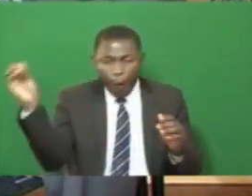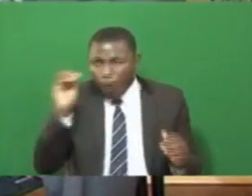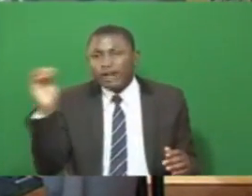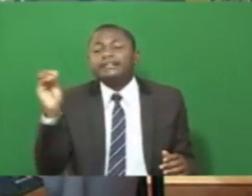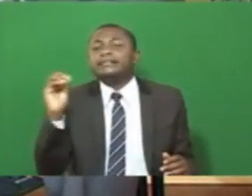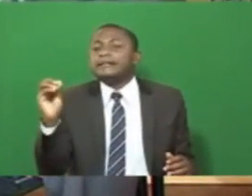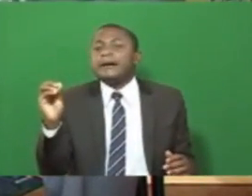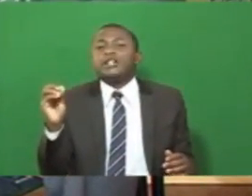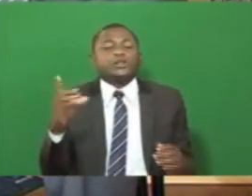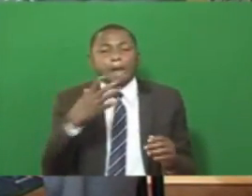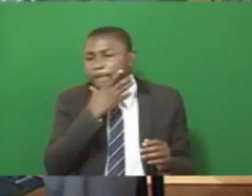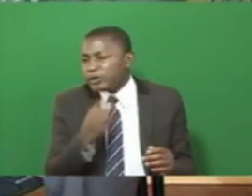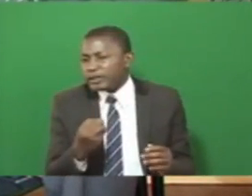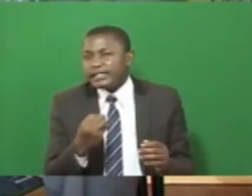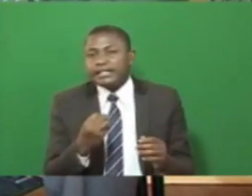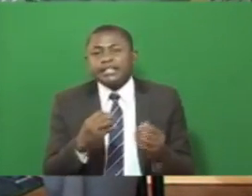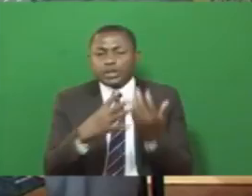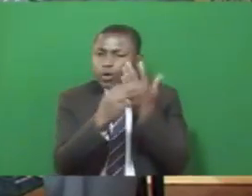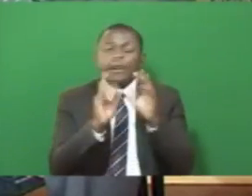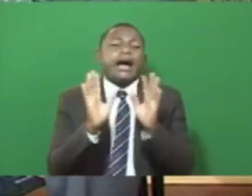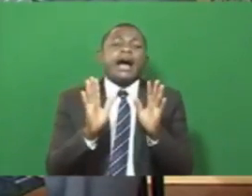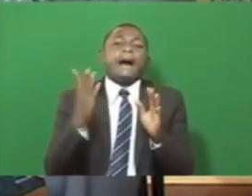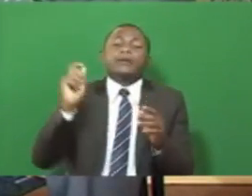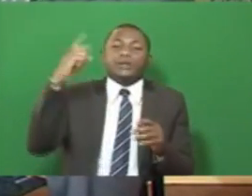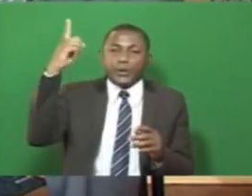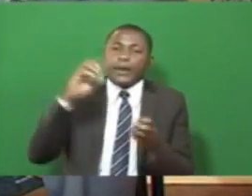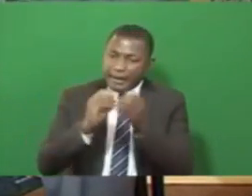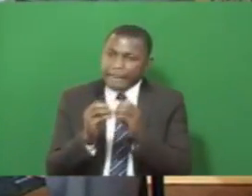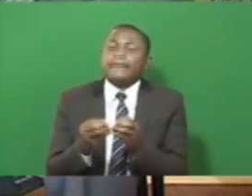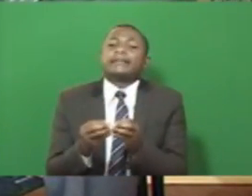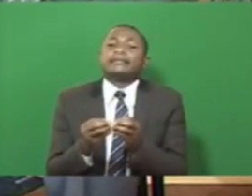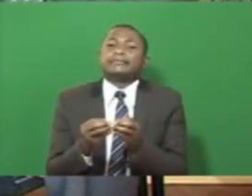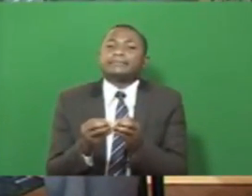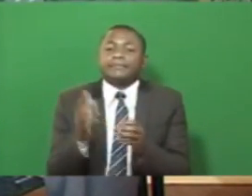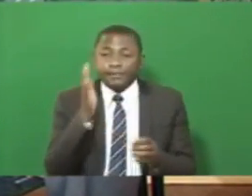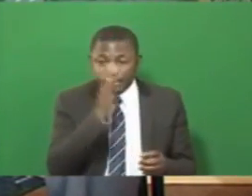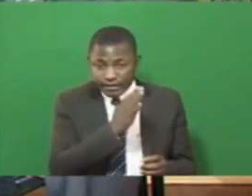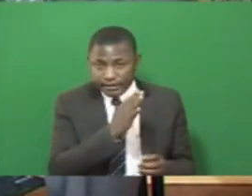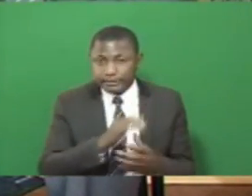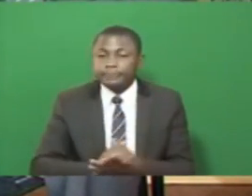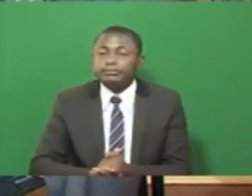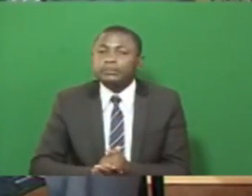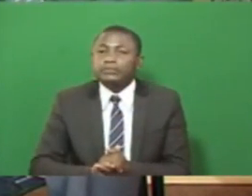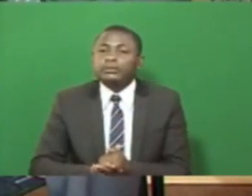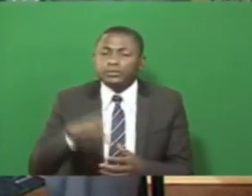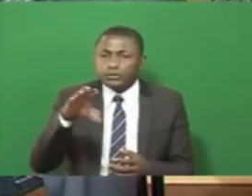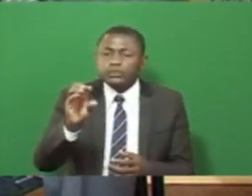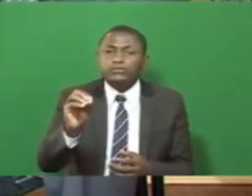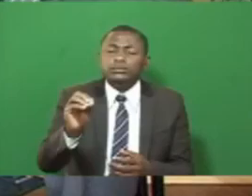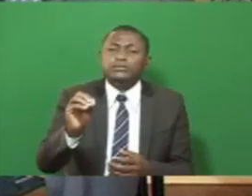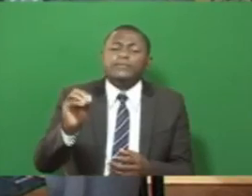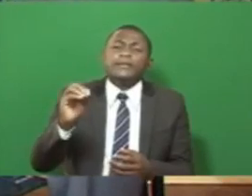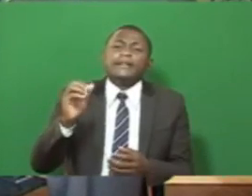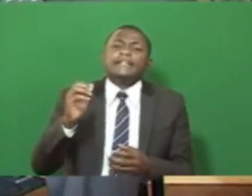mitemo. Mitemo. Saka hiyo hili original kufa paroko rwani. Paroko rwani. Zime Moses akanzi chita. Akanzi chita kopi.